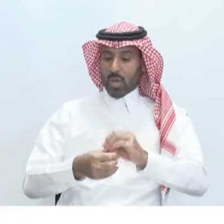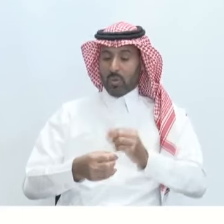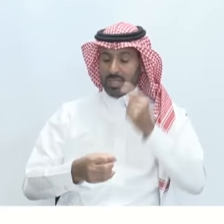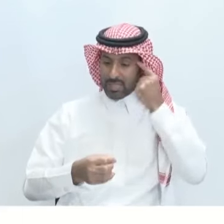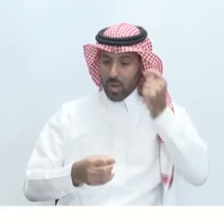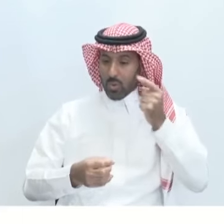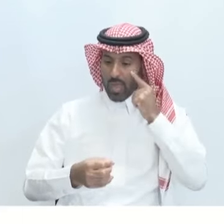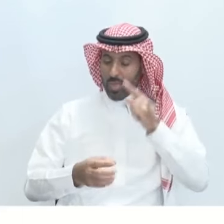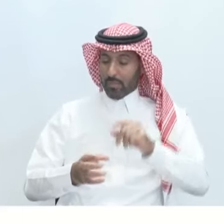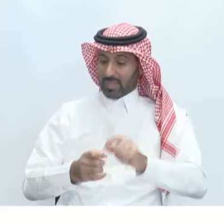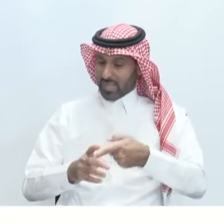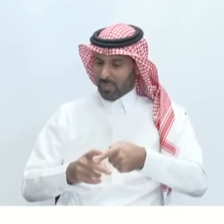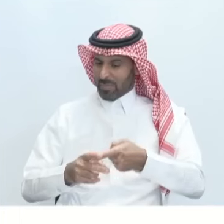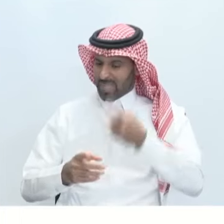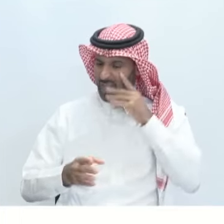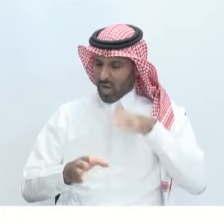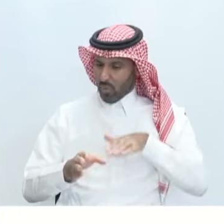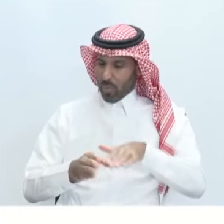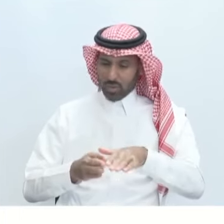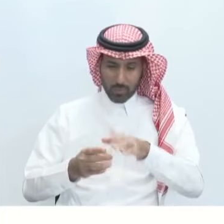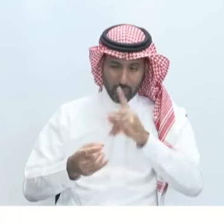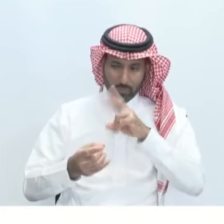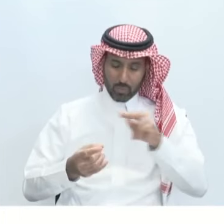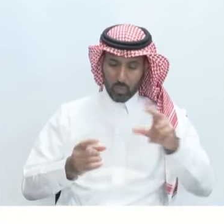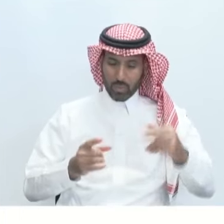قم ببرمجه الروبوت كما هو موضح